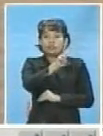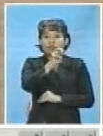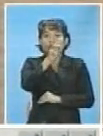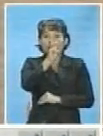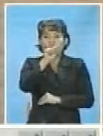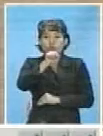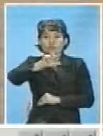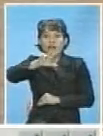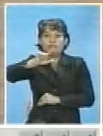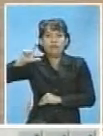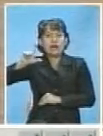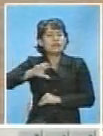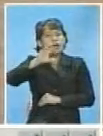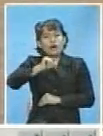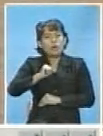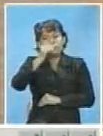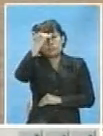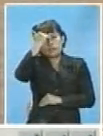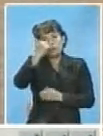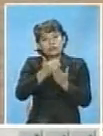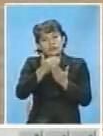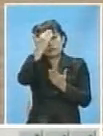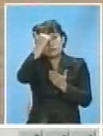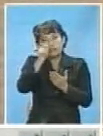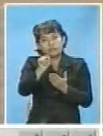ำอะไรคะถ้าจะเปรียบเทียบกับงบประมาณ